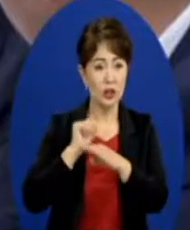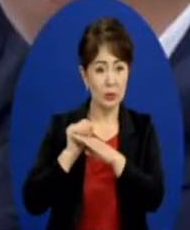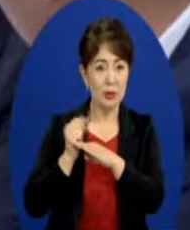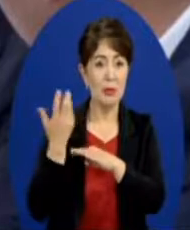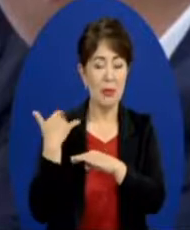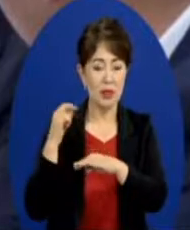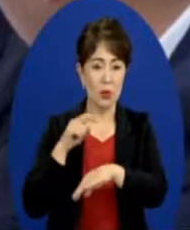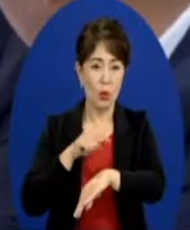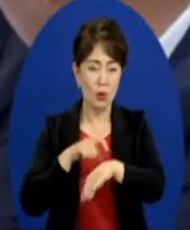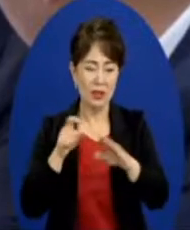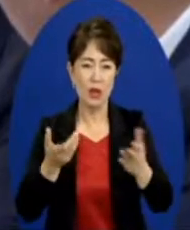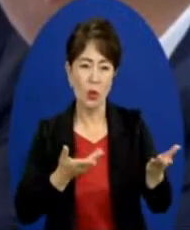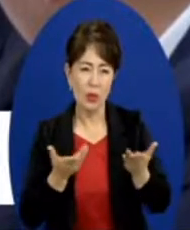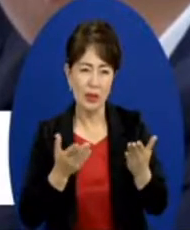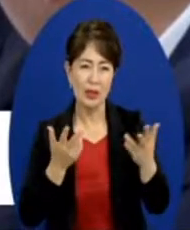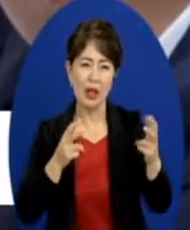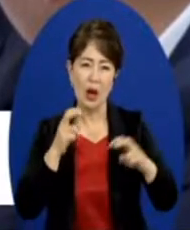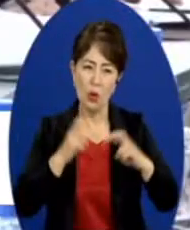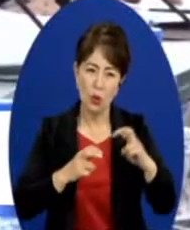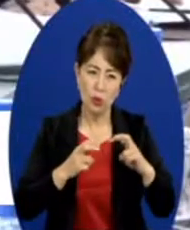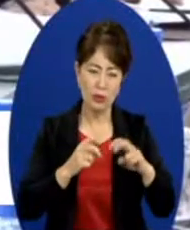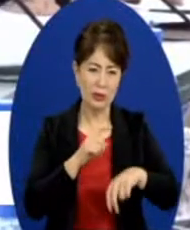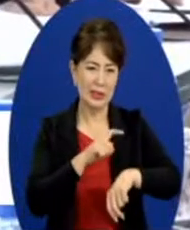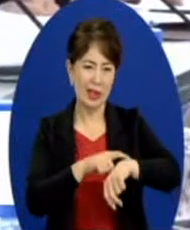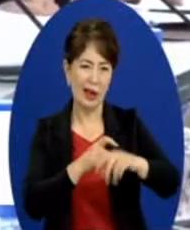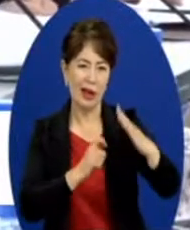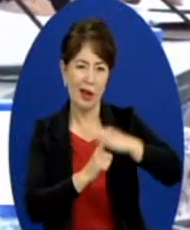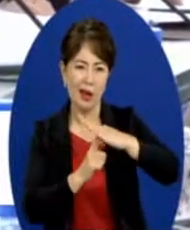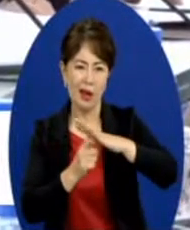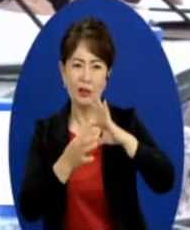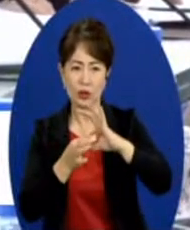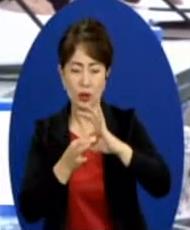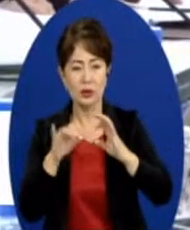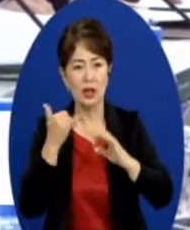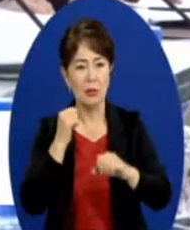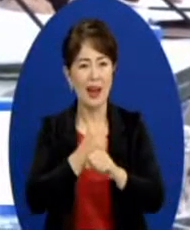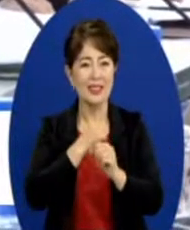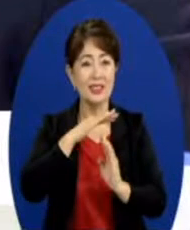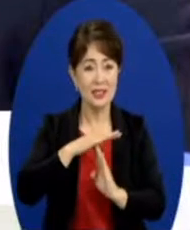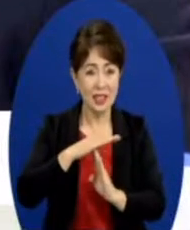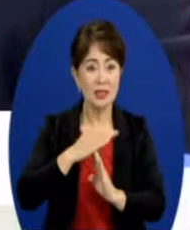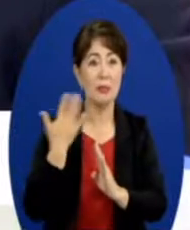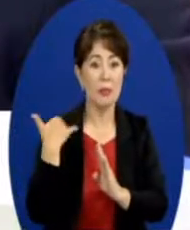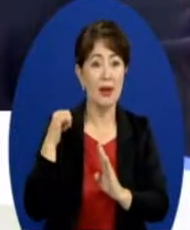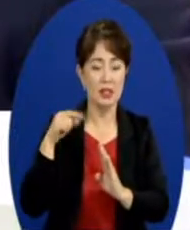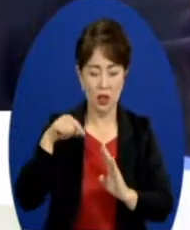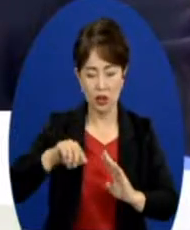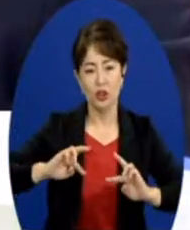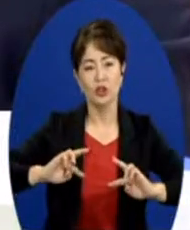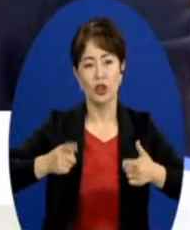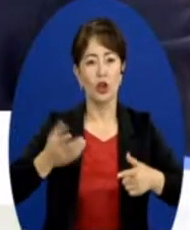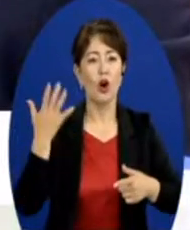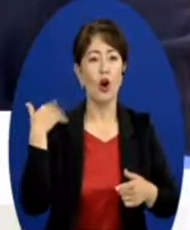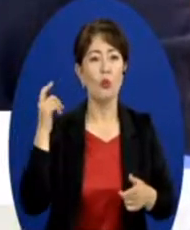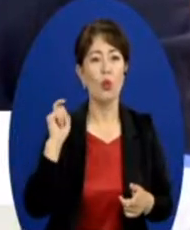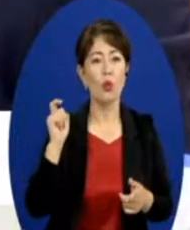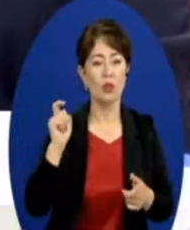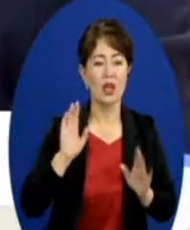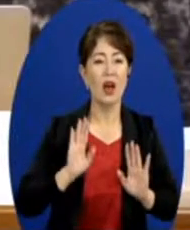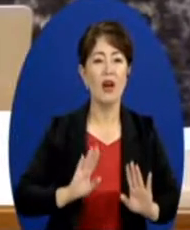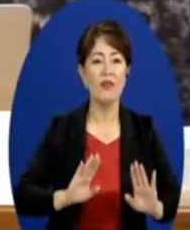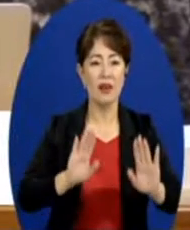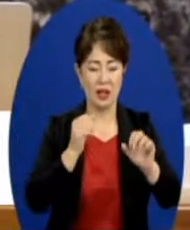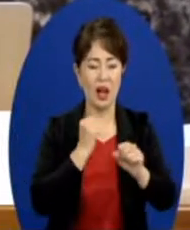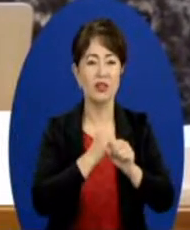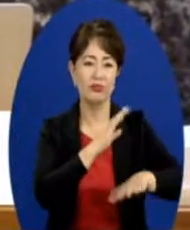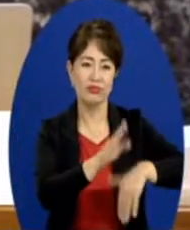Өндөржүүлсэн бэлэн байдлын хугацаанд худалдаа үйлчилгээ үйлдвэрлэлийн байгууллагууд цагийн хязгаарлалтанд орж зарим нь үйл ажиллагаа зогссон. Харин үүнийг өөрчилж хэвийн гормоор ажиллуулж